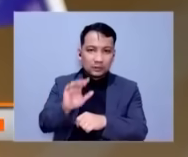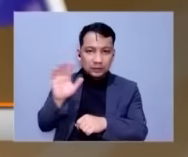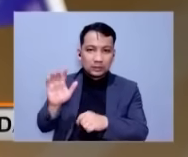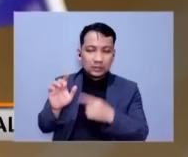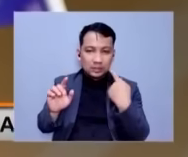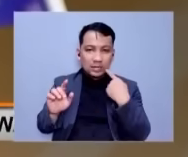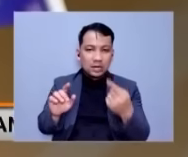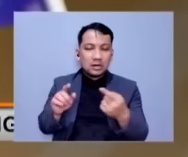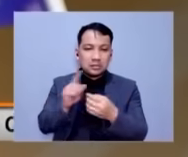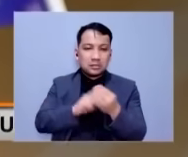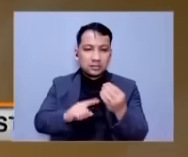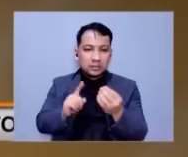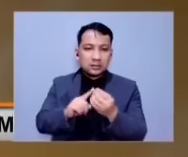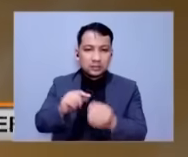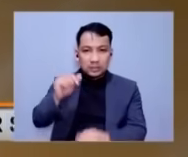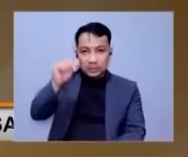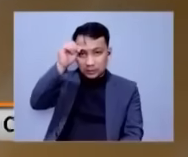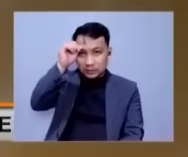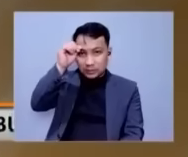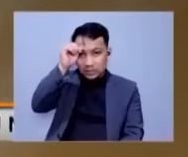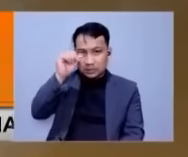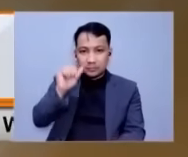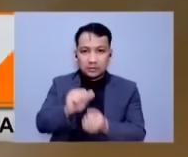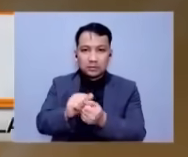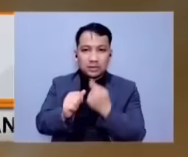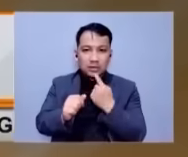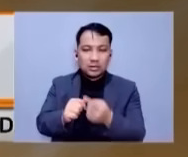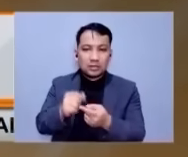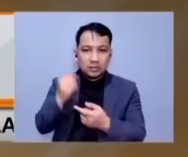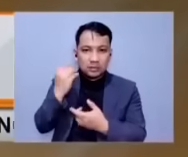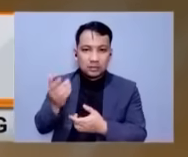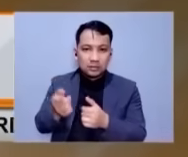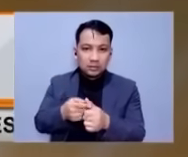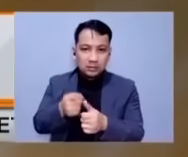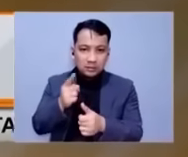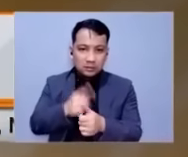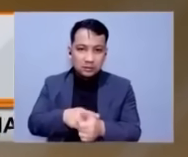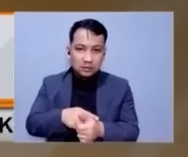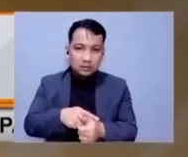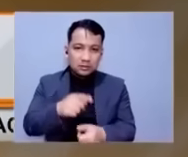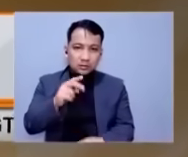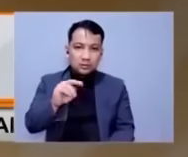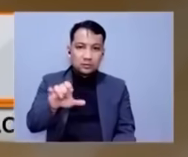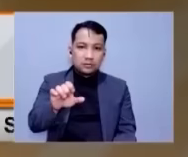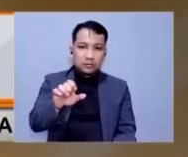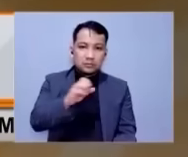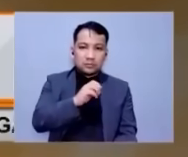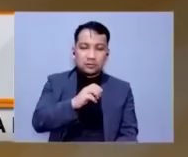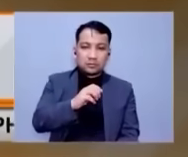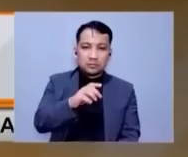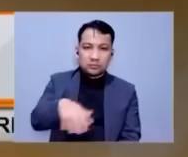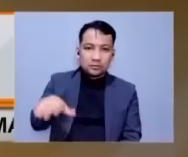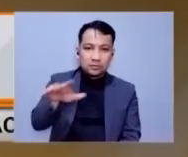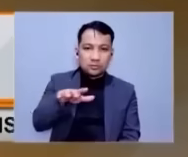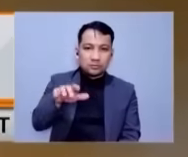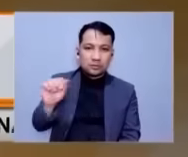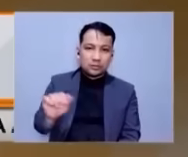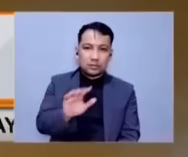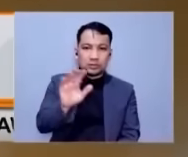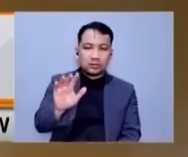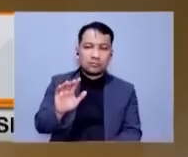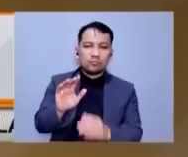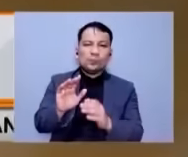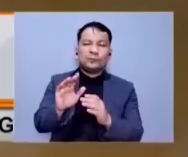Shanice sa India. Nauna naman nang bumisita ang kauna-unahang Nicaraguan Miss Universe sa iba pang Asian country tulad